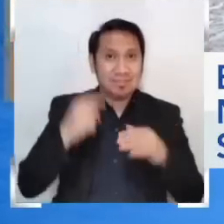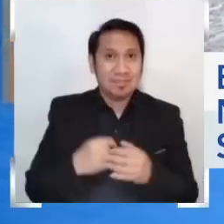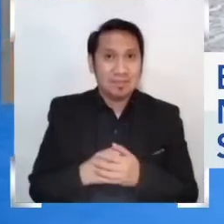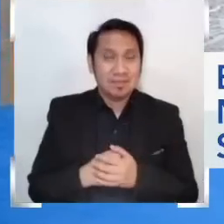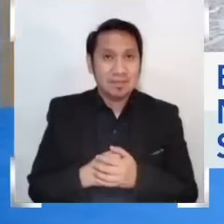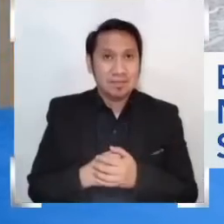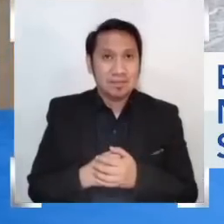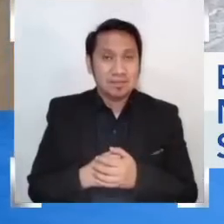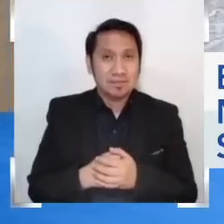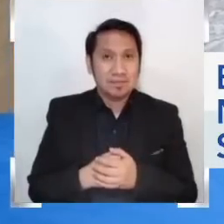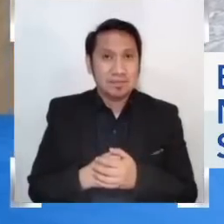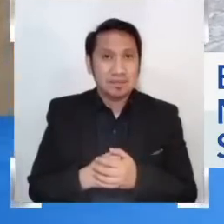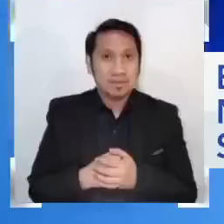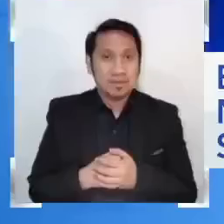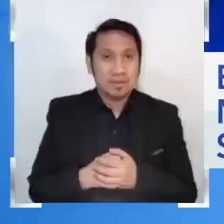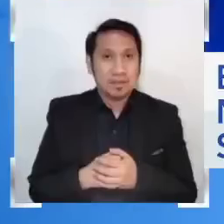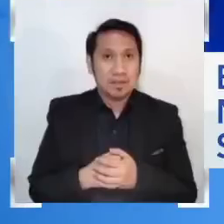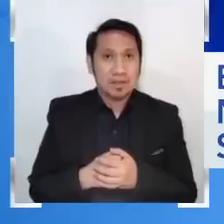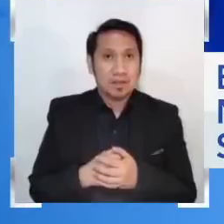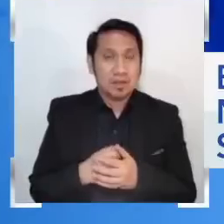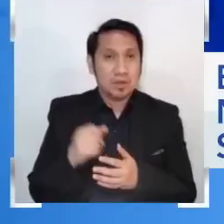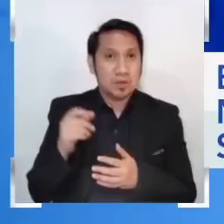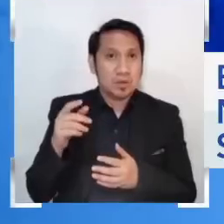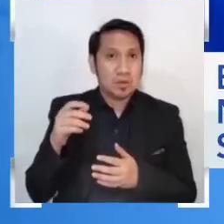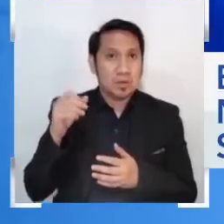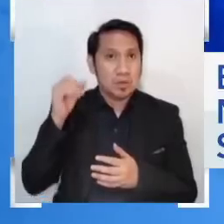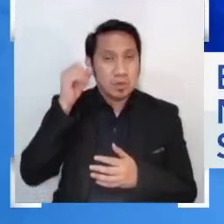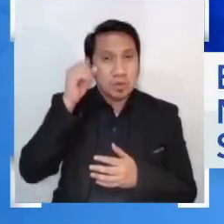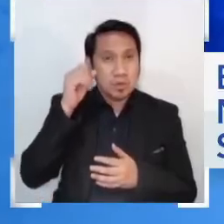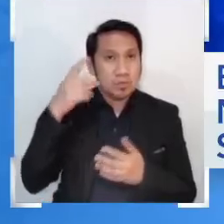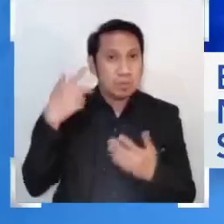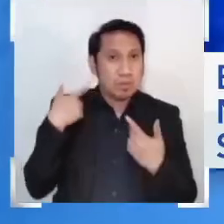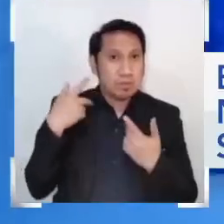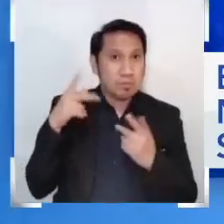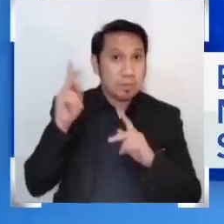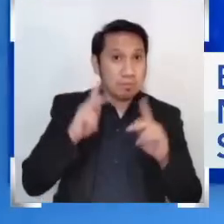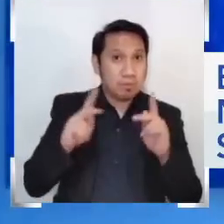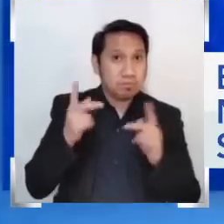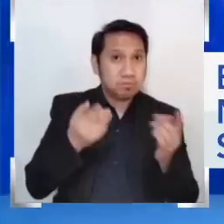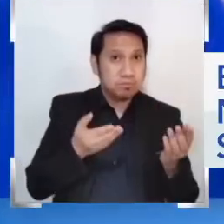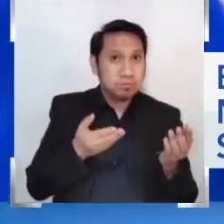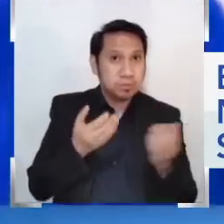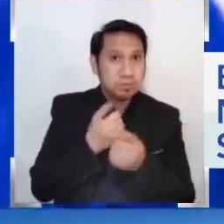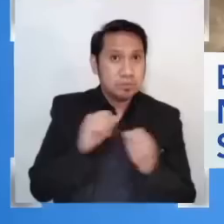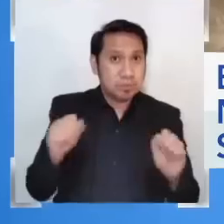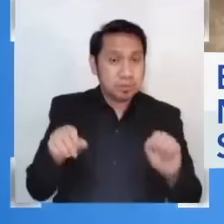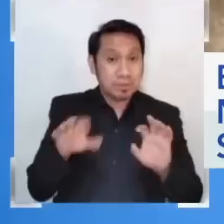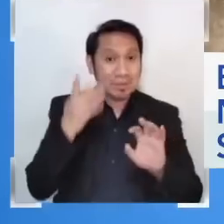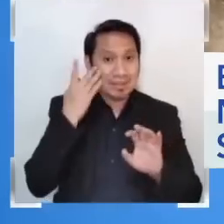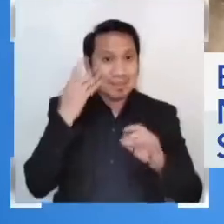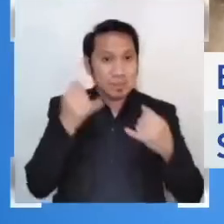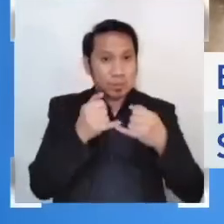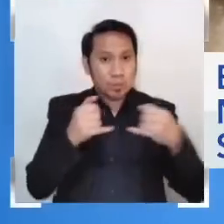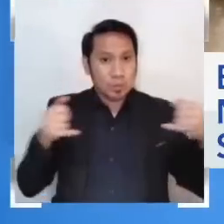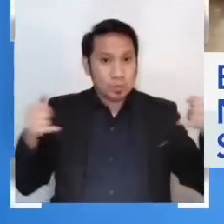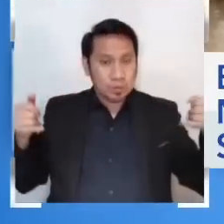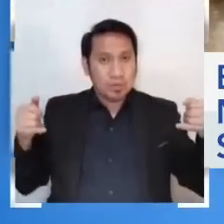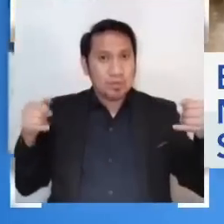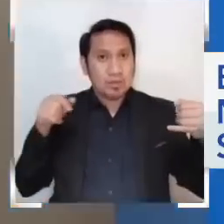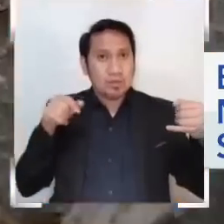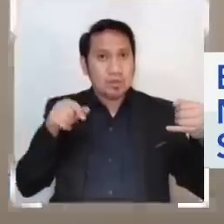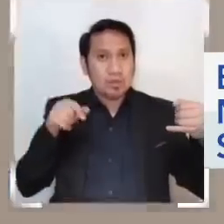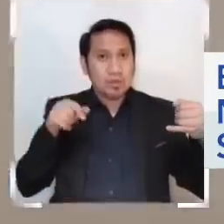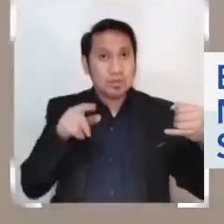Sultan Kudarat, inilikas din ang ilang residenteng apektado ng baha. Habang nakakapit sa lubid para makatawid, binubuhat naman ang mga bata.